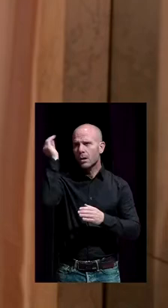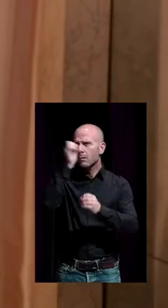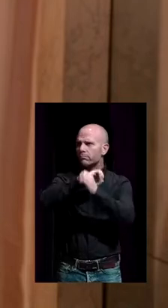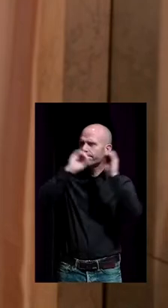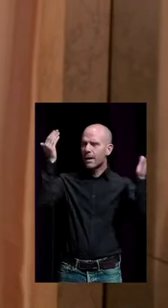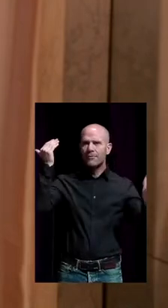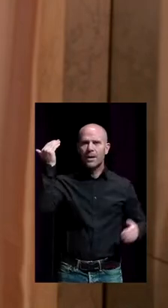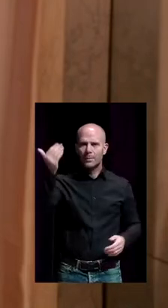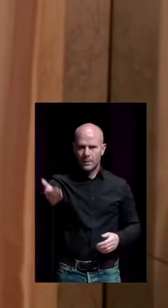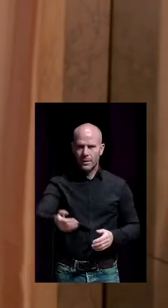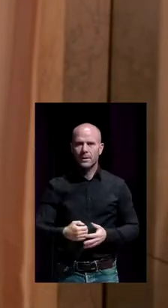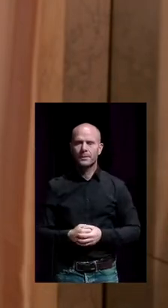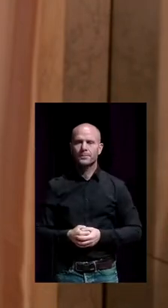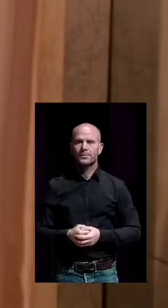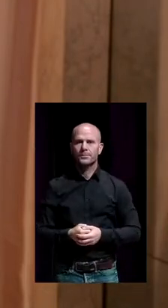en framtid.